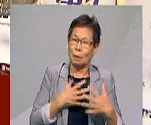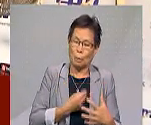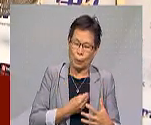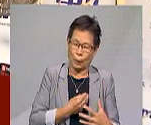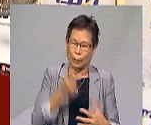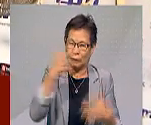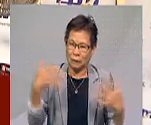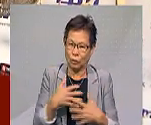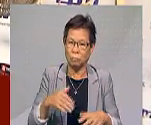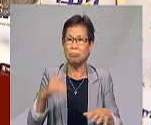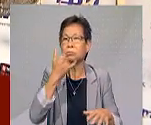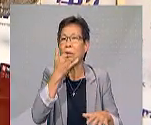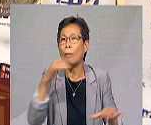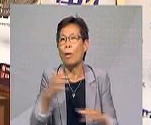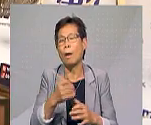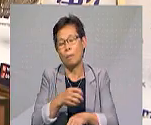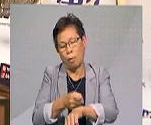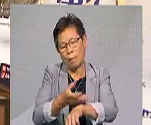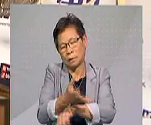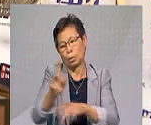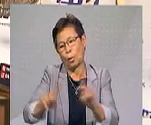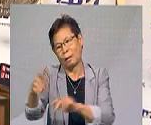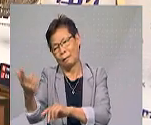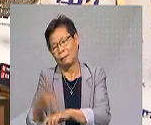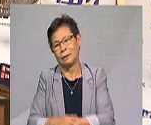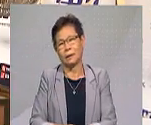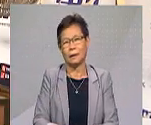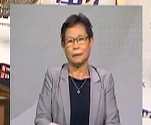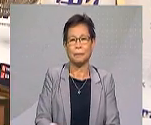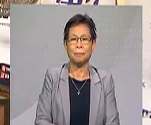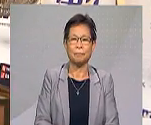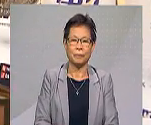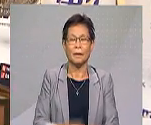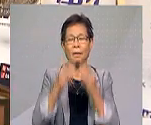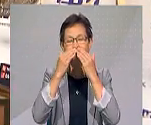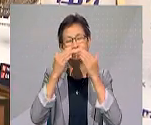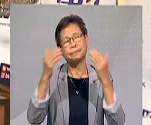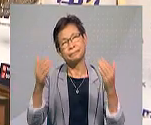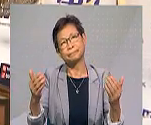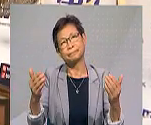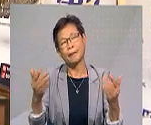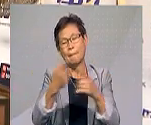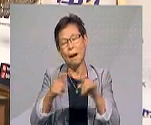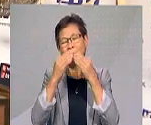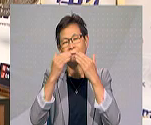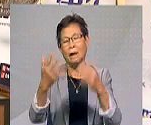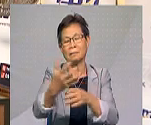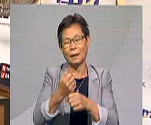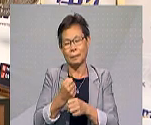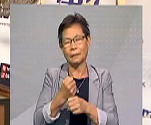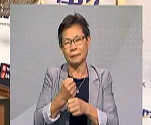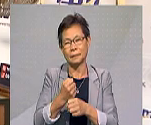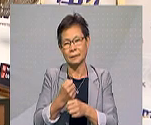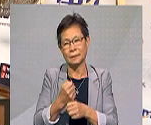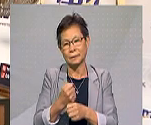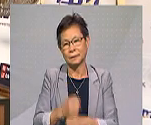nanti kalau saya tersalah buat membuang masa orang lain ya. Seperti macam pelakon-pelakon lama. Tapi alhamdulillah dapat